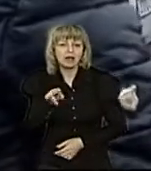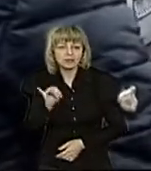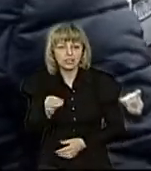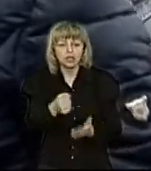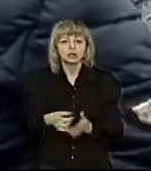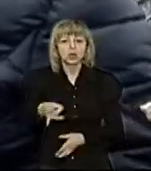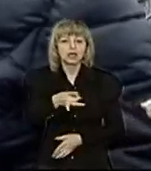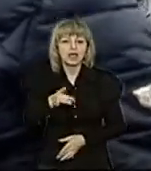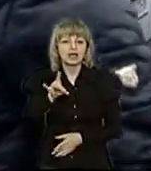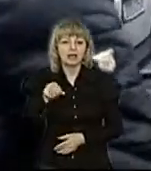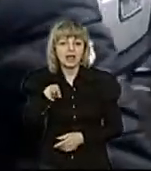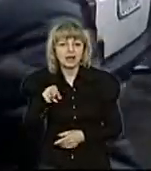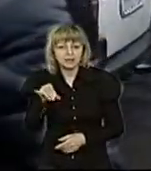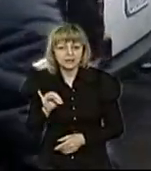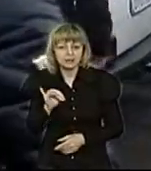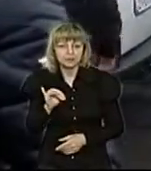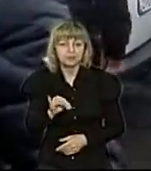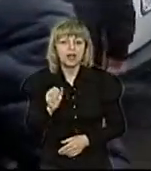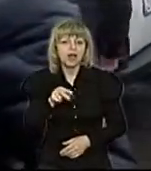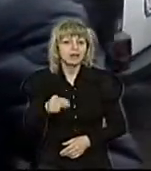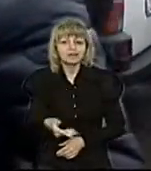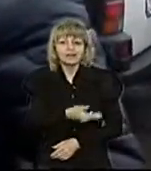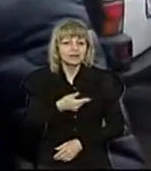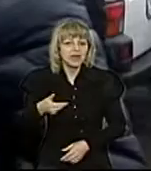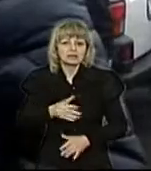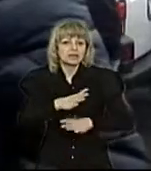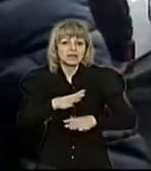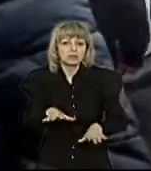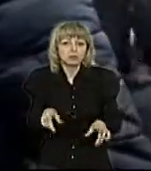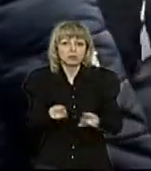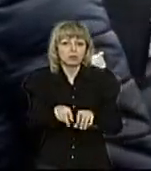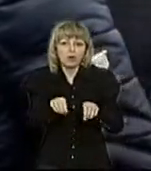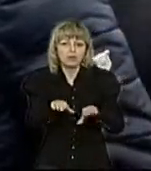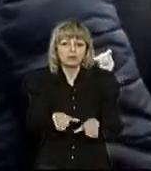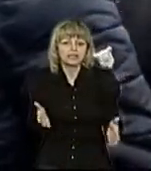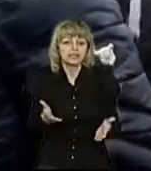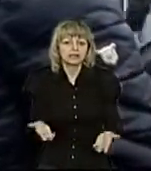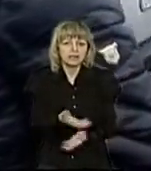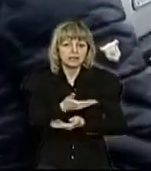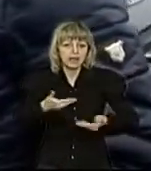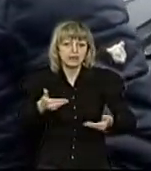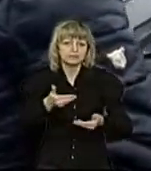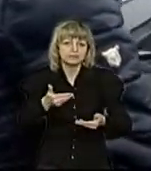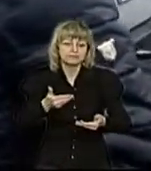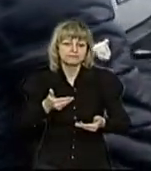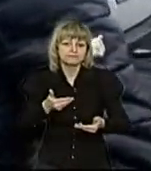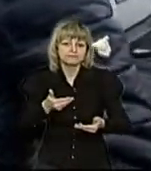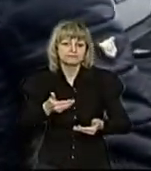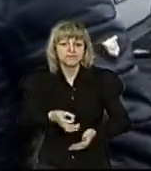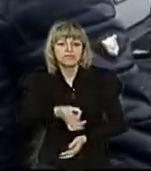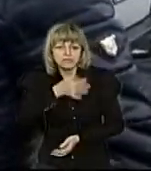до районної ради. Але в нас не було такого рішення, яке б нас вся причина